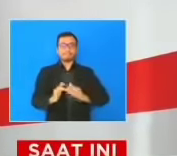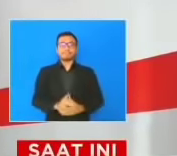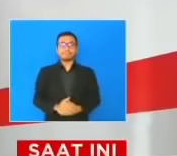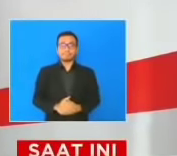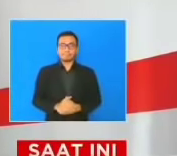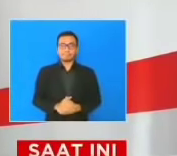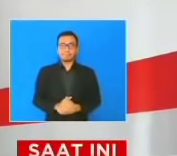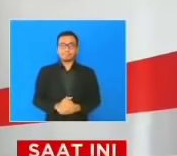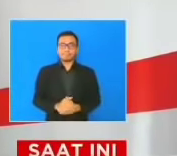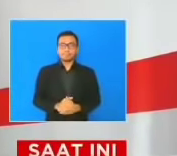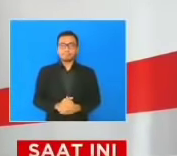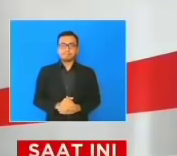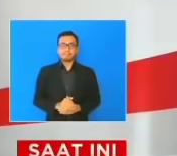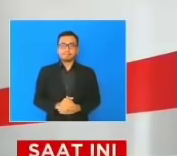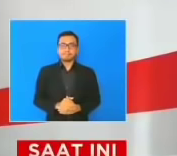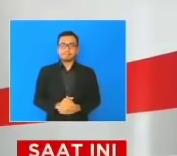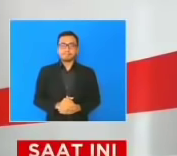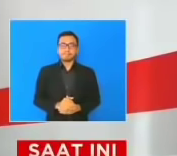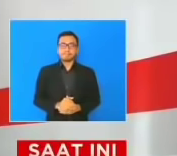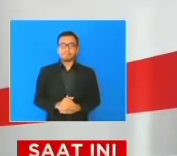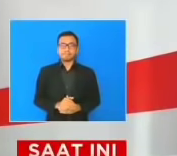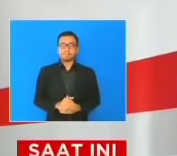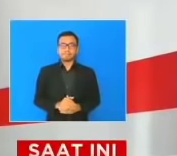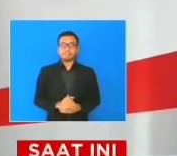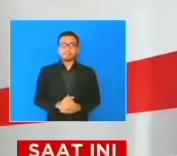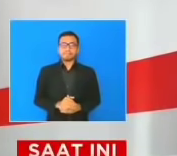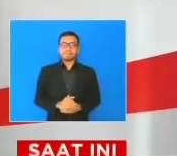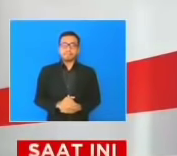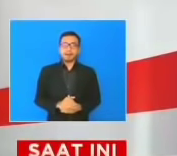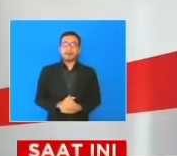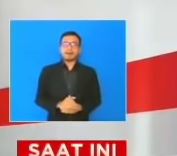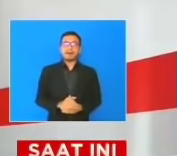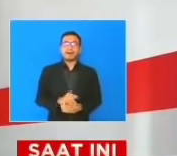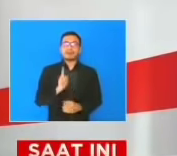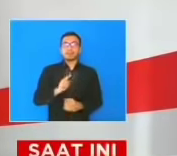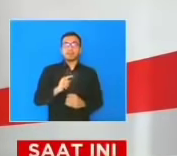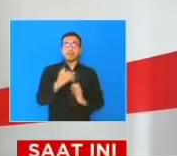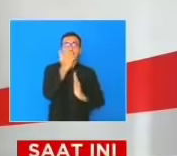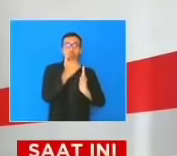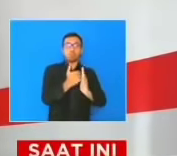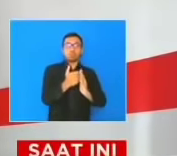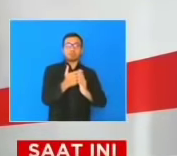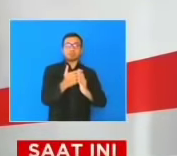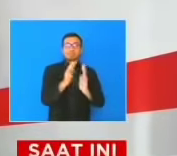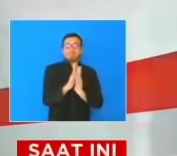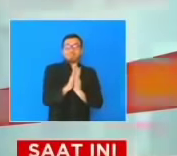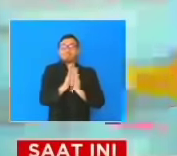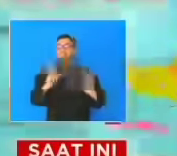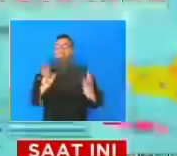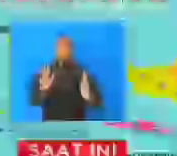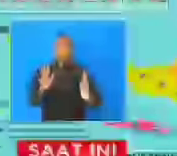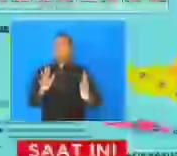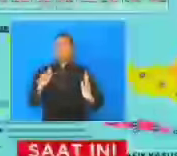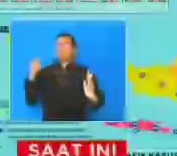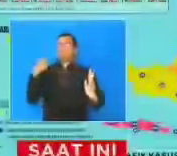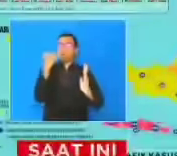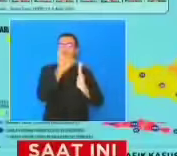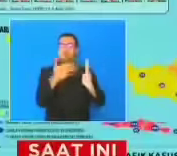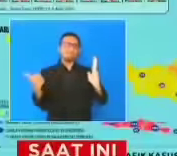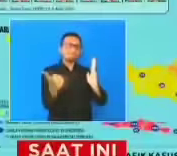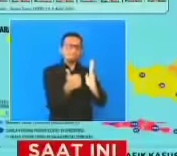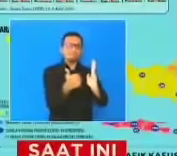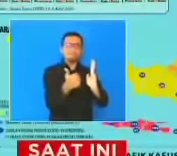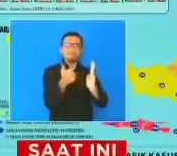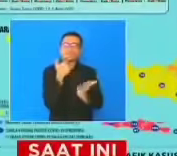Patuhi ketentuan-ketentuan tentang aturan pembatasan sosial berskala besar untuk saudara-saudara yang